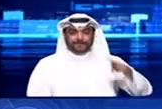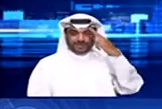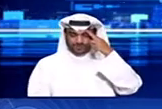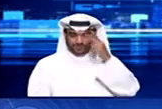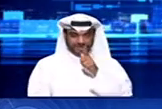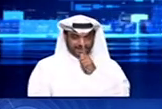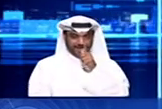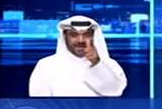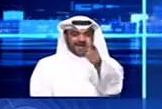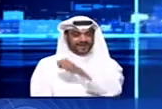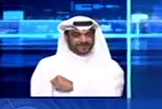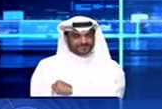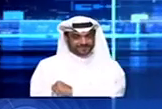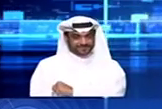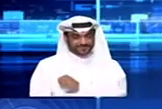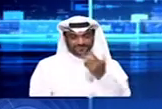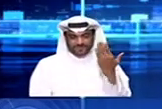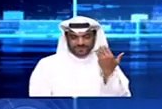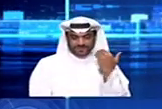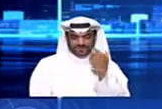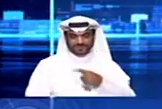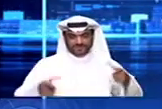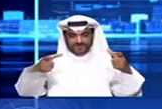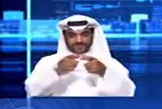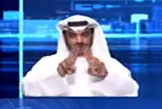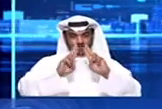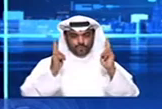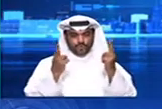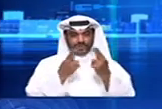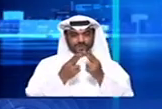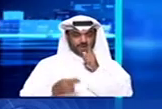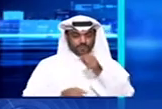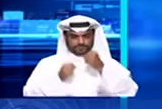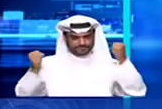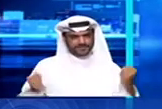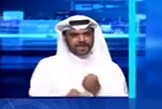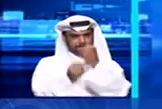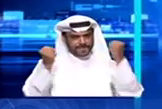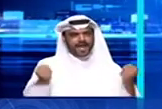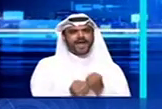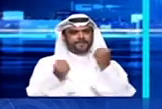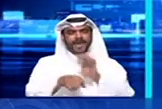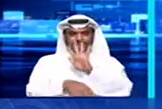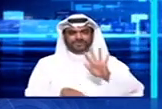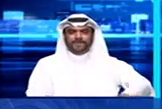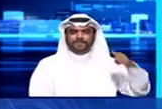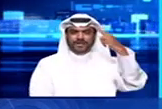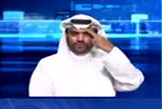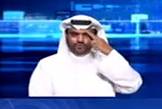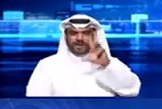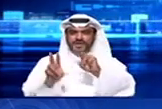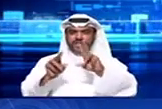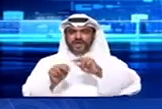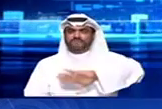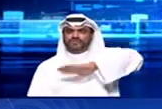في أحد المؤتمرات أن همة الشعب السعودي مثل جبل